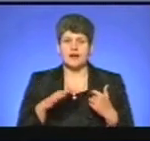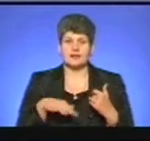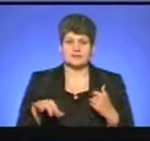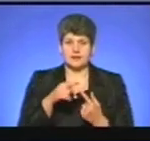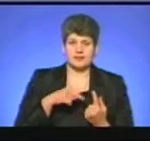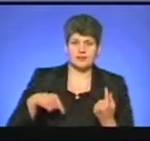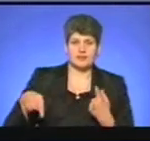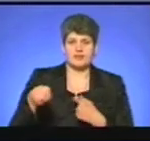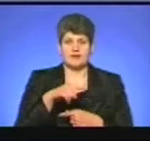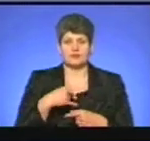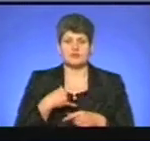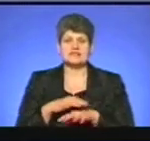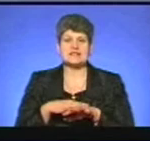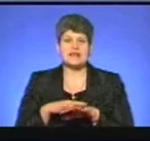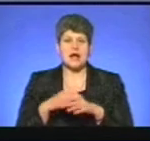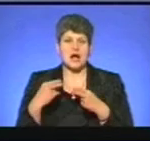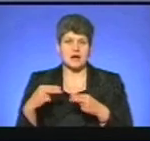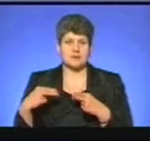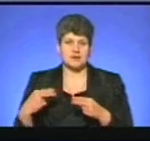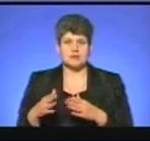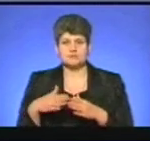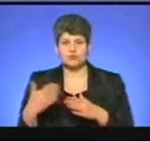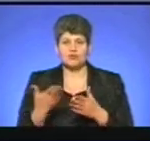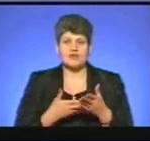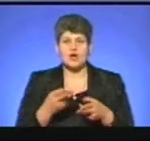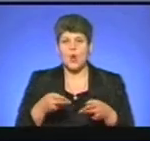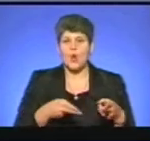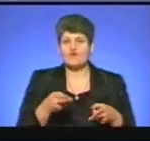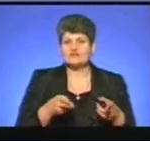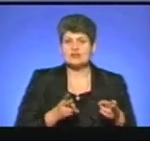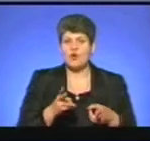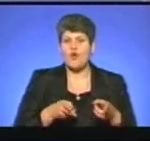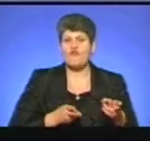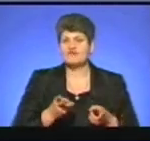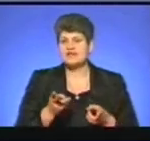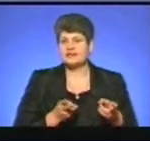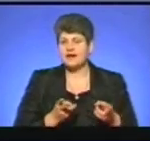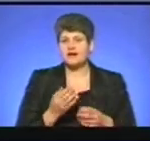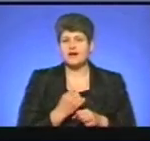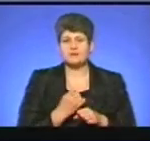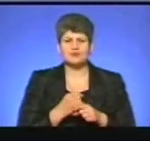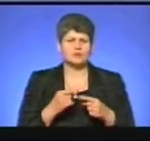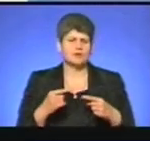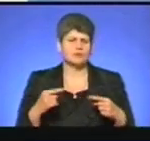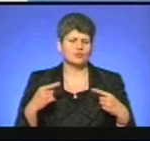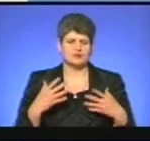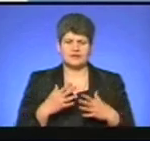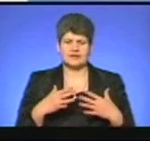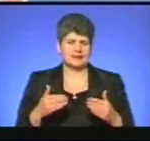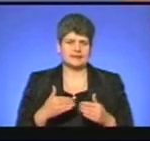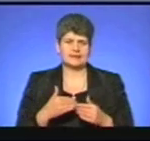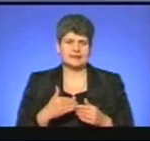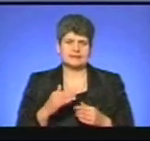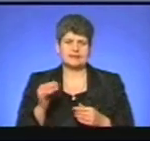неї в нас розгорнулася ярмарка, з боку встановлена козинка, яка працює мультисезонно при будь-якій температурі. І ми